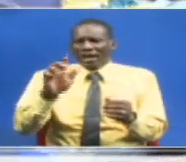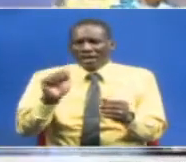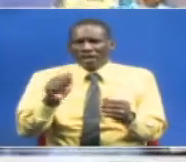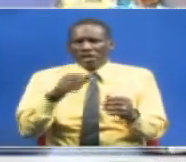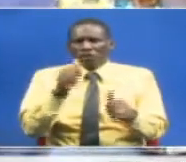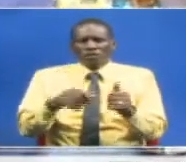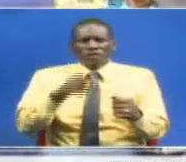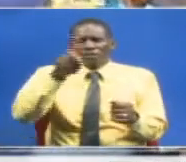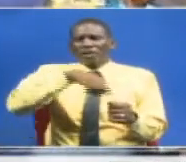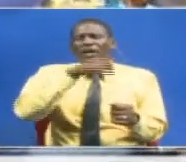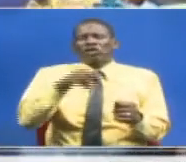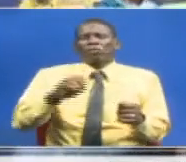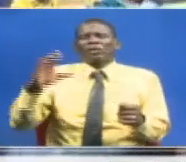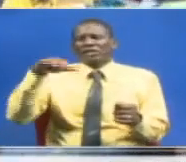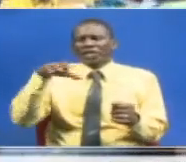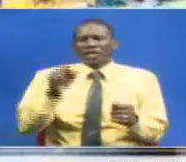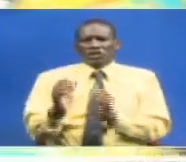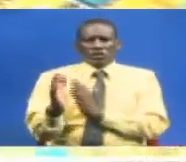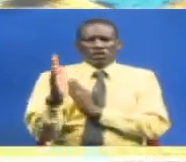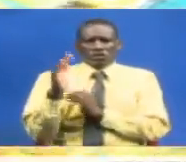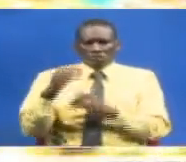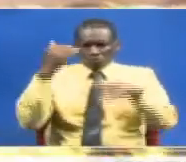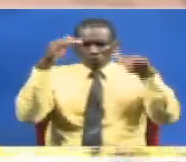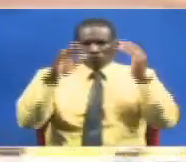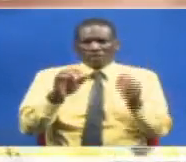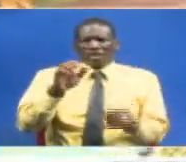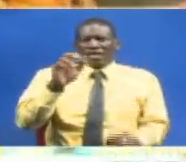wa usalama Profesa Kithure Kindiki.